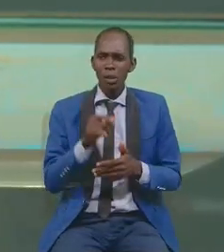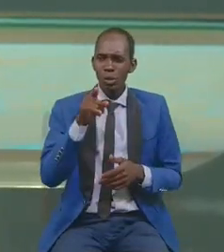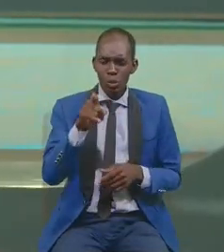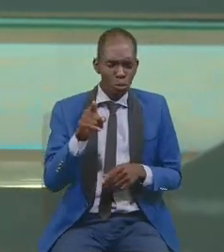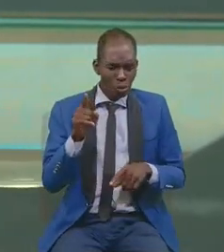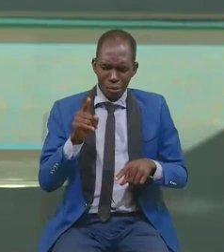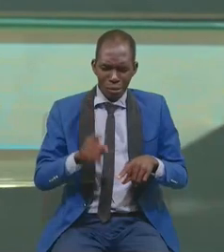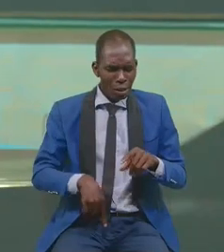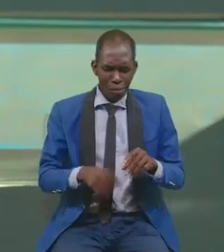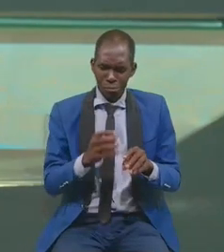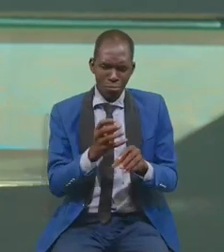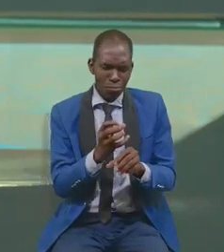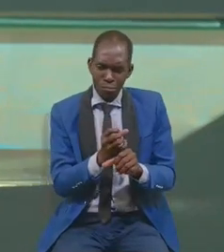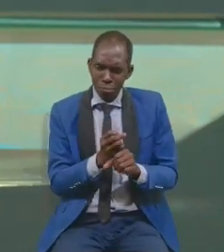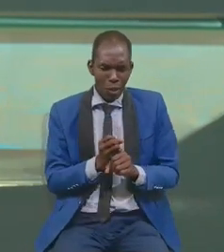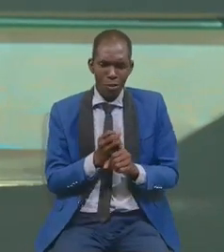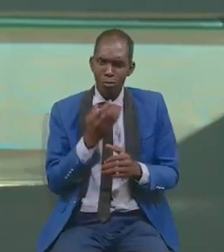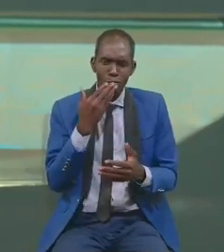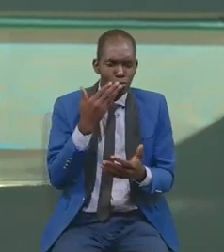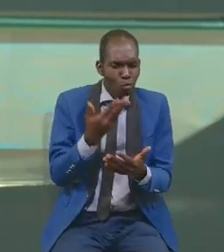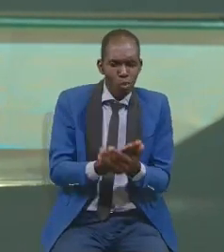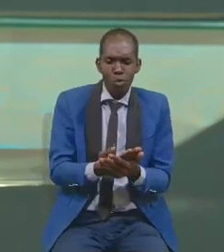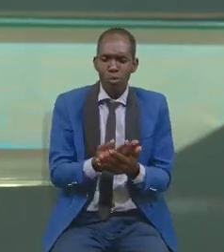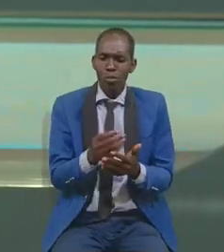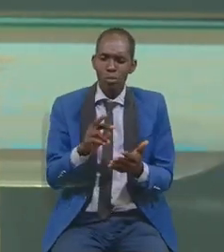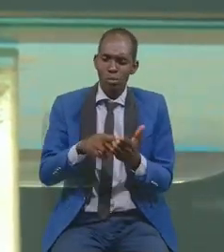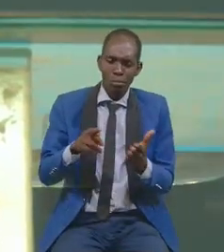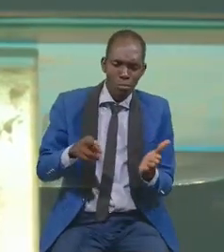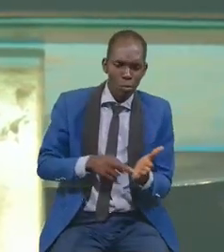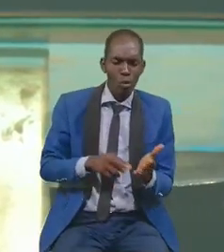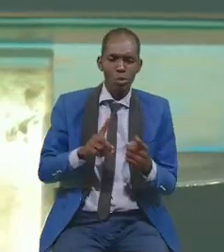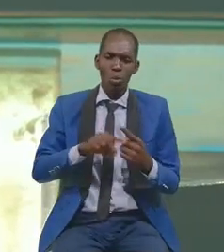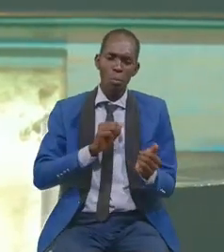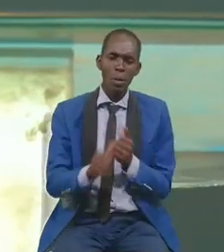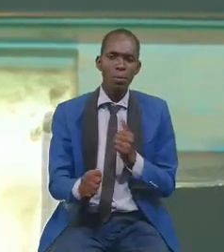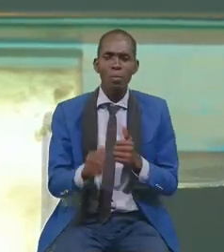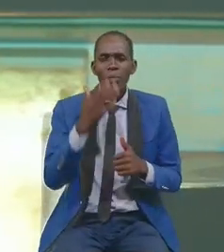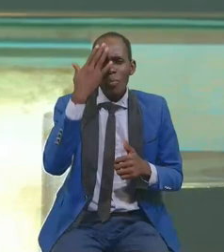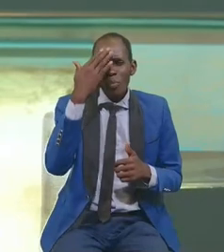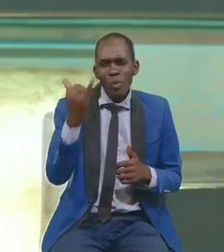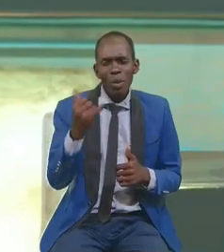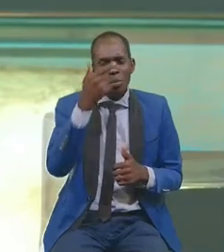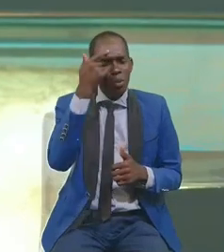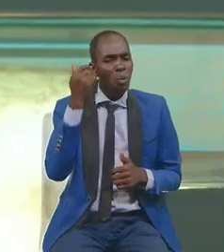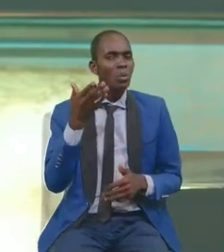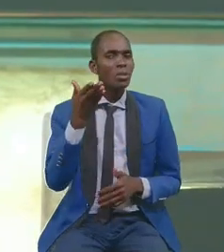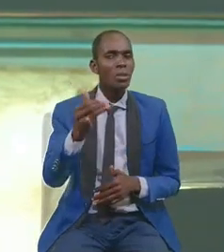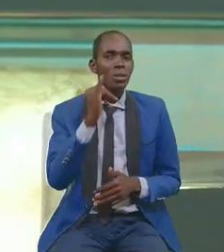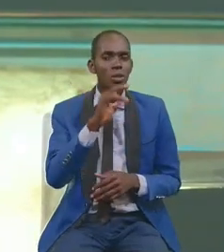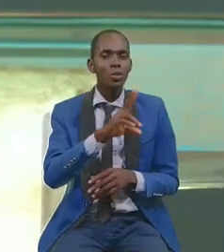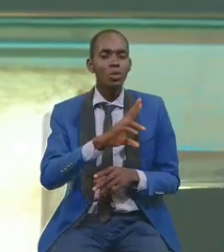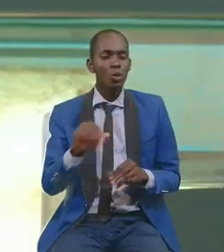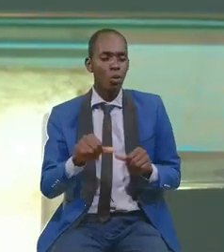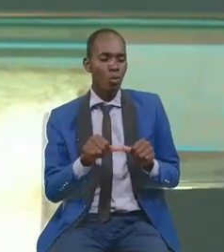c'est à peine que tu pourrais même avoir la moyenne. Parce que il n'y a pas une